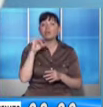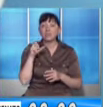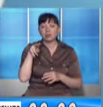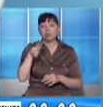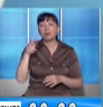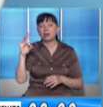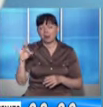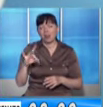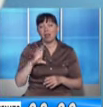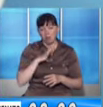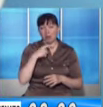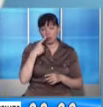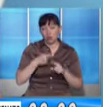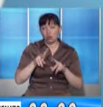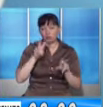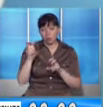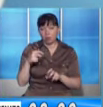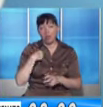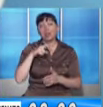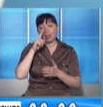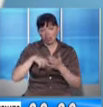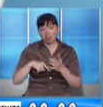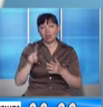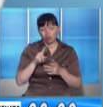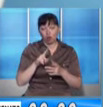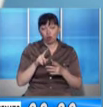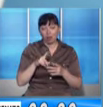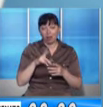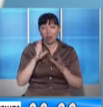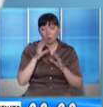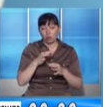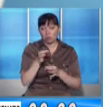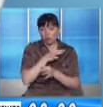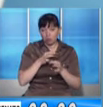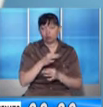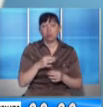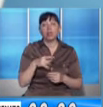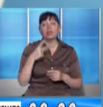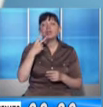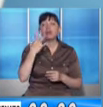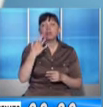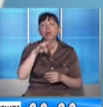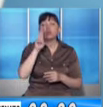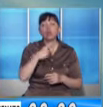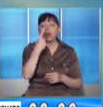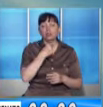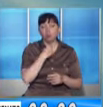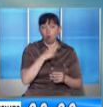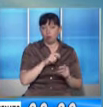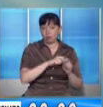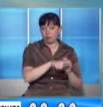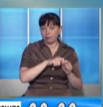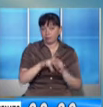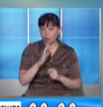pomenit despre acest subiect la începutul emisiunii și am sperat că vom ajunge totuși să discutăm pe larg, cu 25 de dolari votul. Aveți și